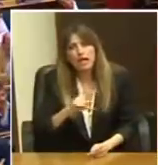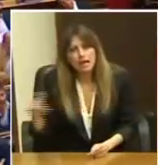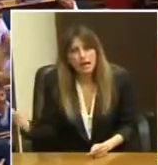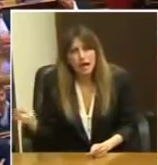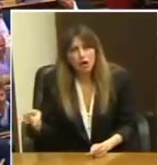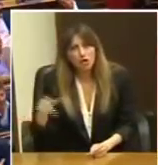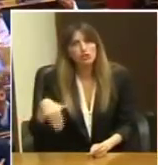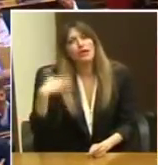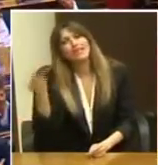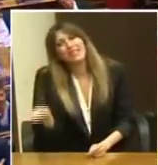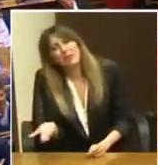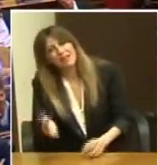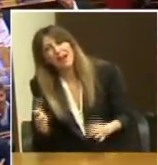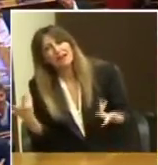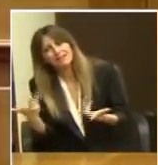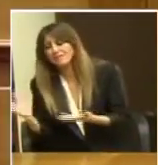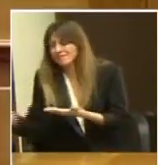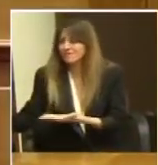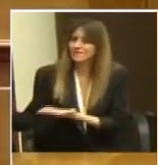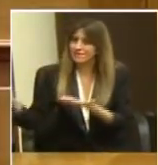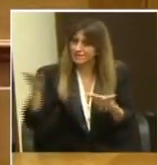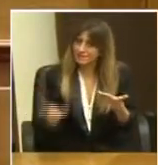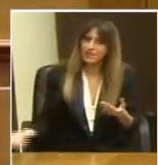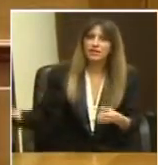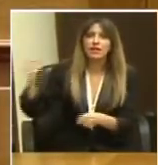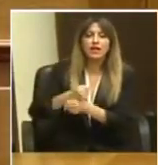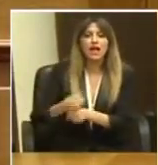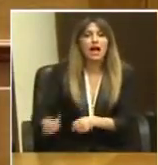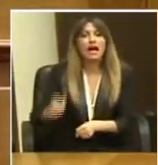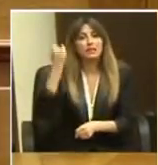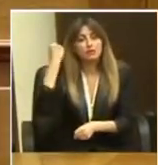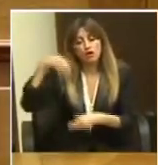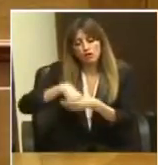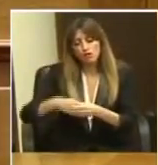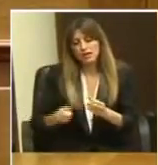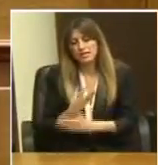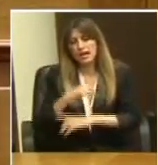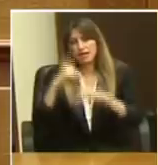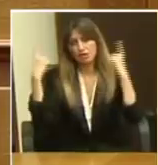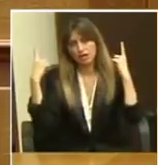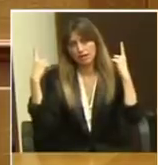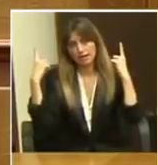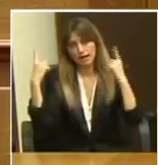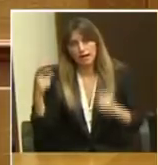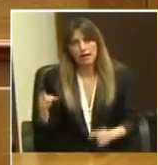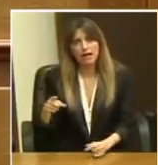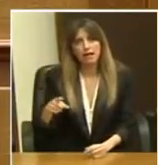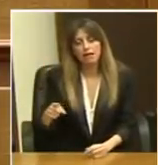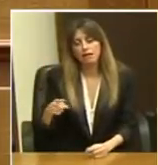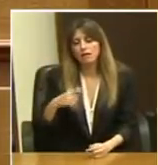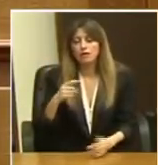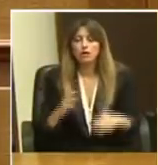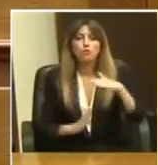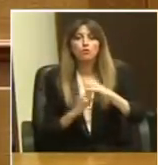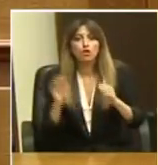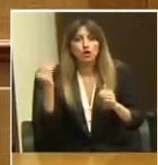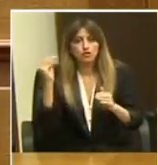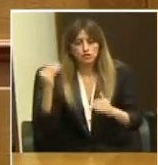αντιπρόεδρο. Παρακαλώ, μην κάνετε διάλογο. Επειδή έχετε μεγάλο πόνο να μάθετε κυρία πότε θα αποχωρήσετε από την